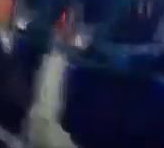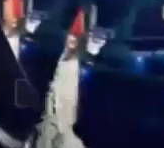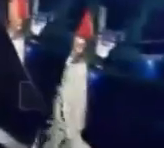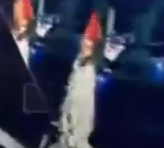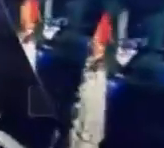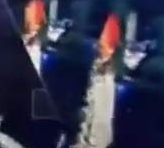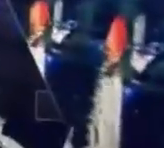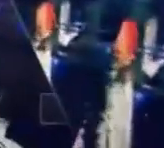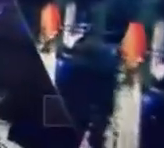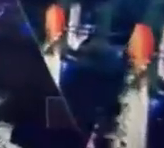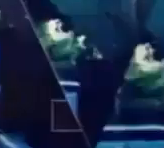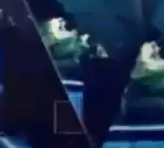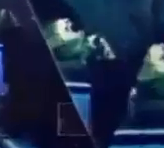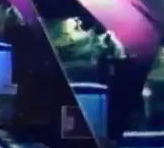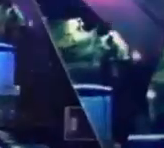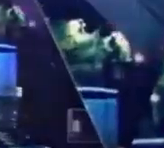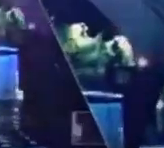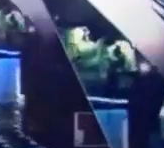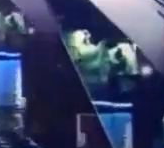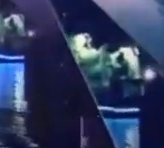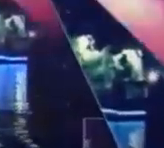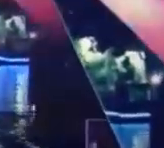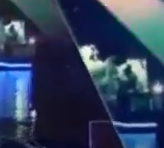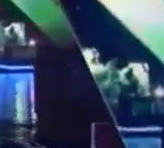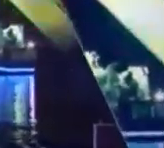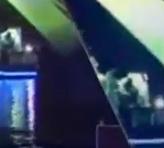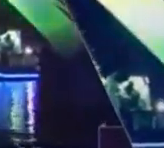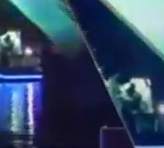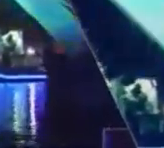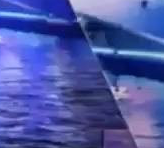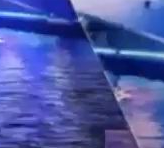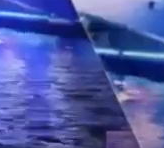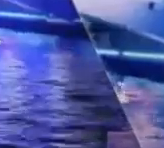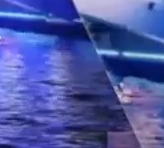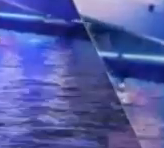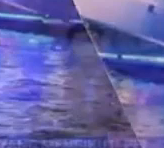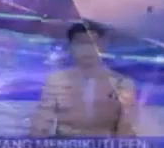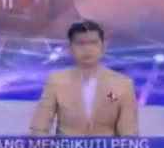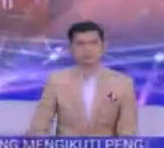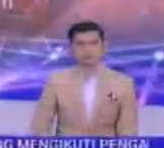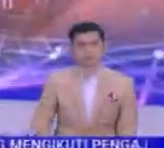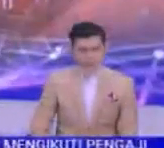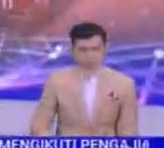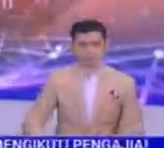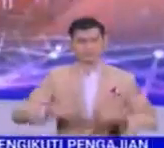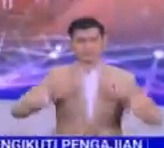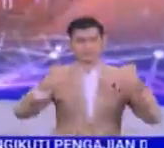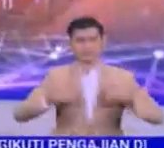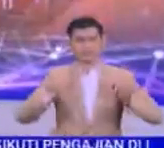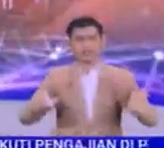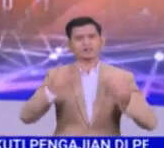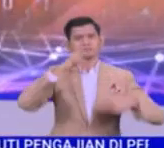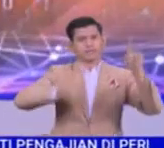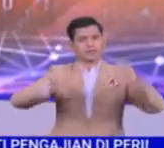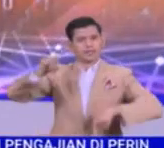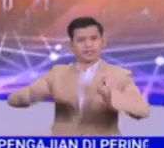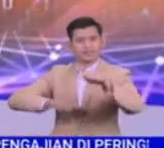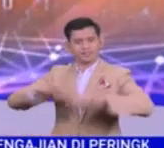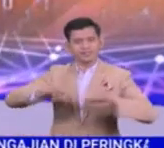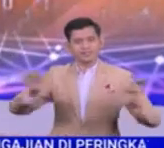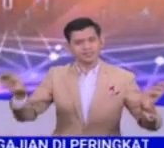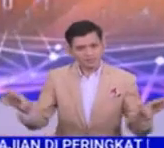Men menjelang musim perayaan, pelbagai